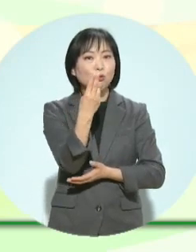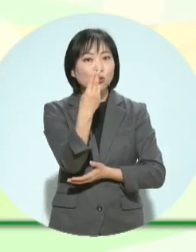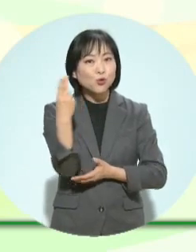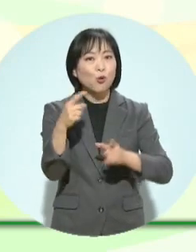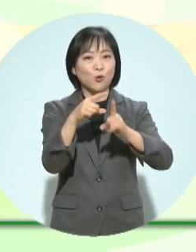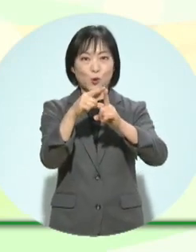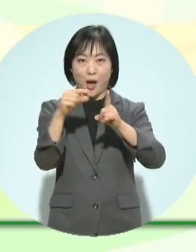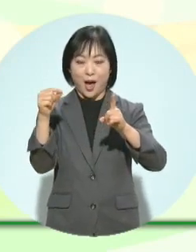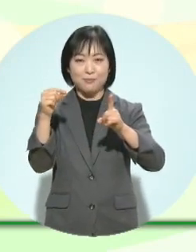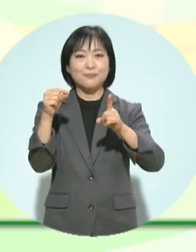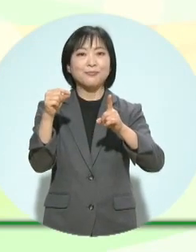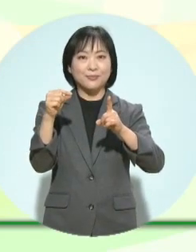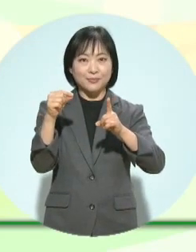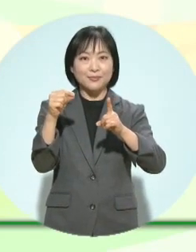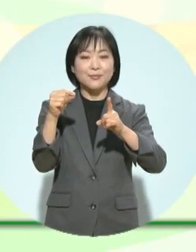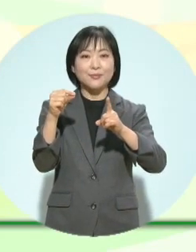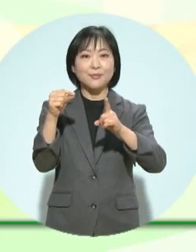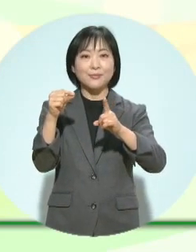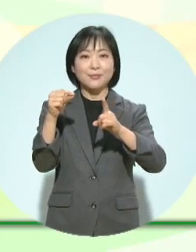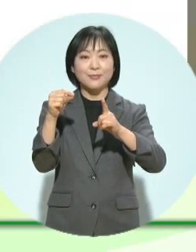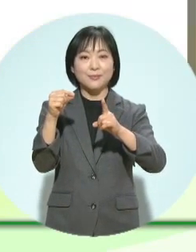ア